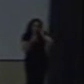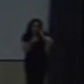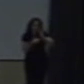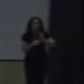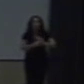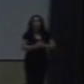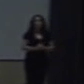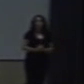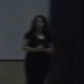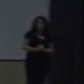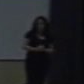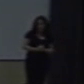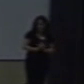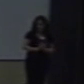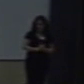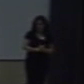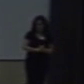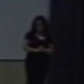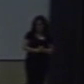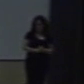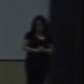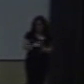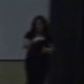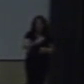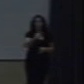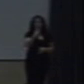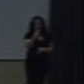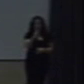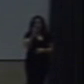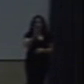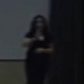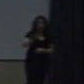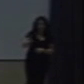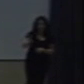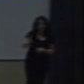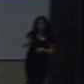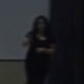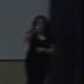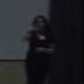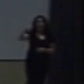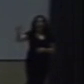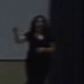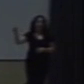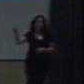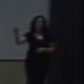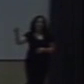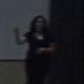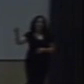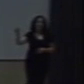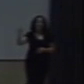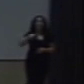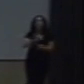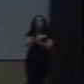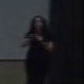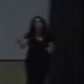amb nois que surten a la tele i que sense haver fet res a la seva vida són uns ídols, i això quin valor estem